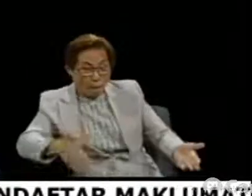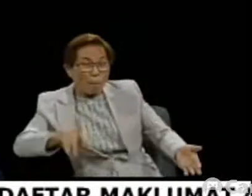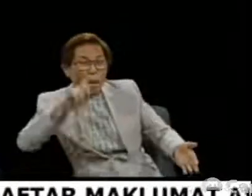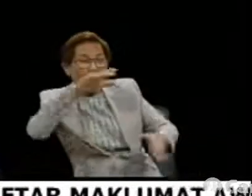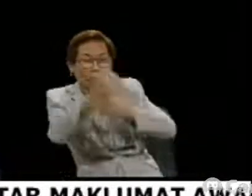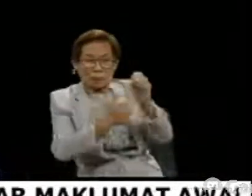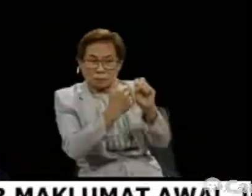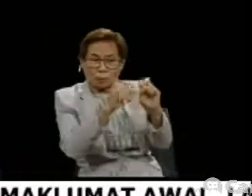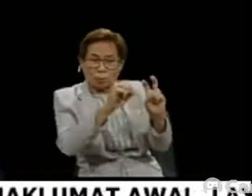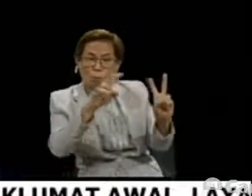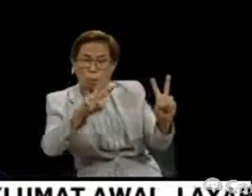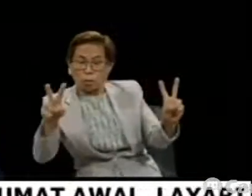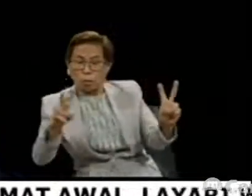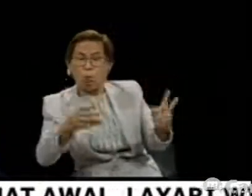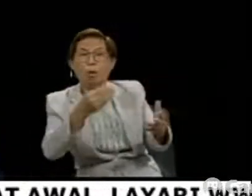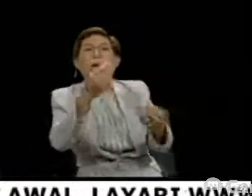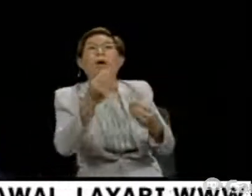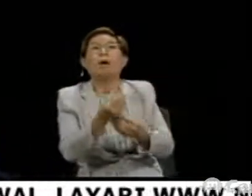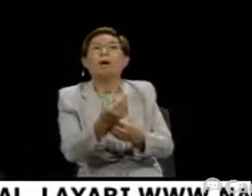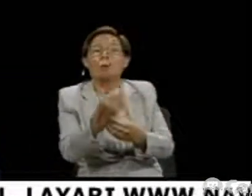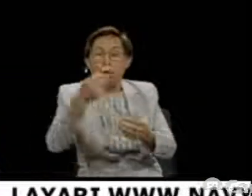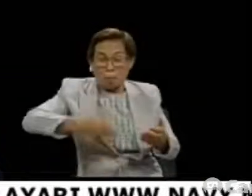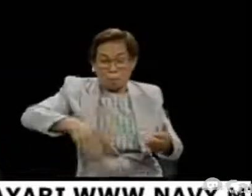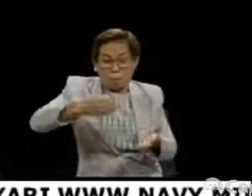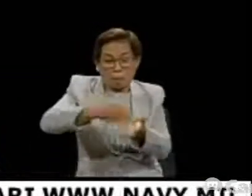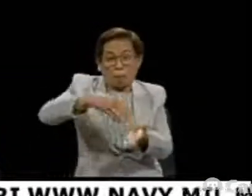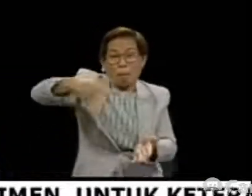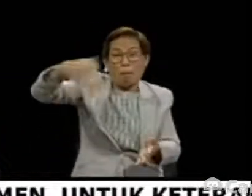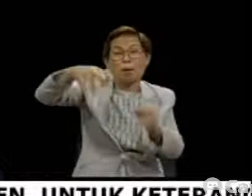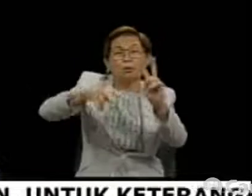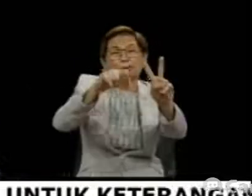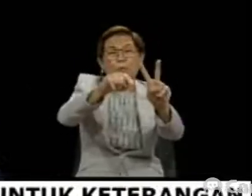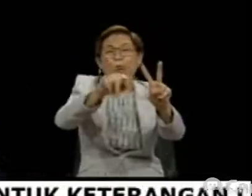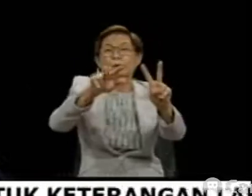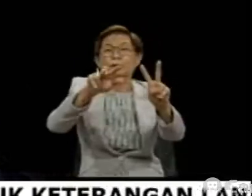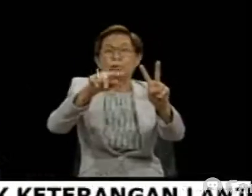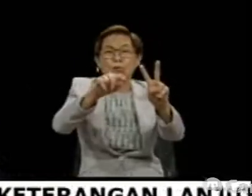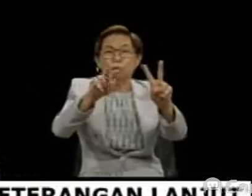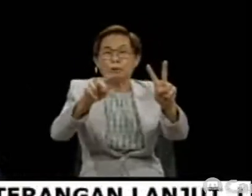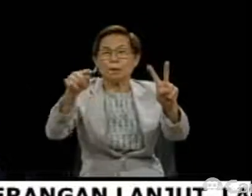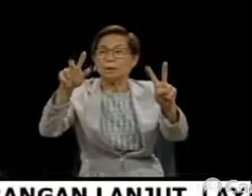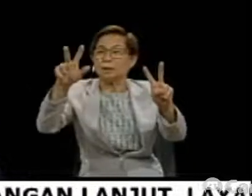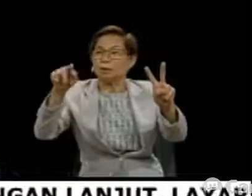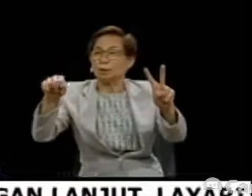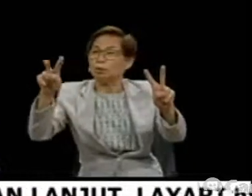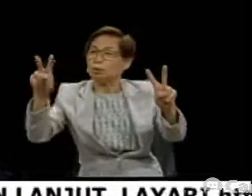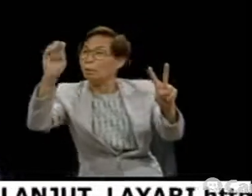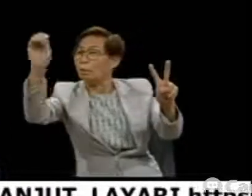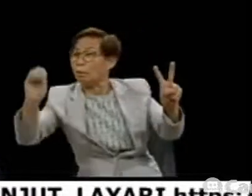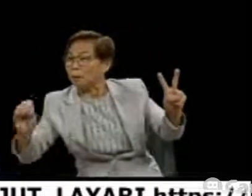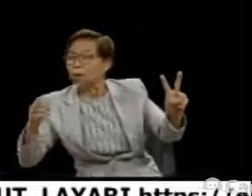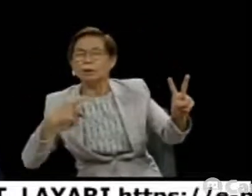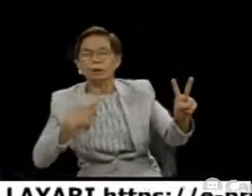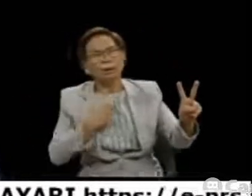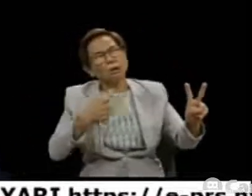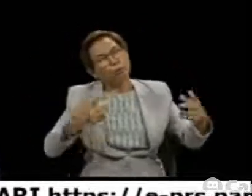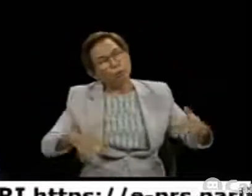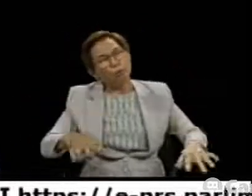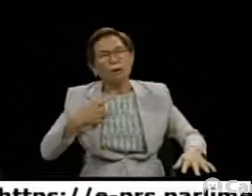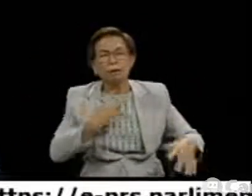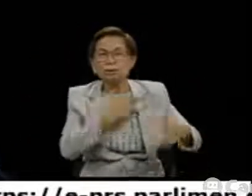cangke keadaan inflasi adalah antara dua proplan dua hingga tiga beban 200 ada yang kita telah